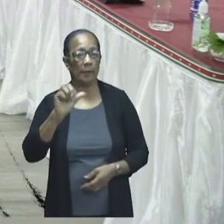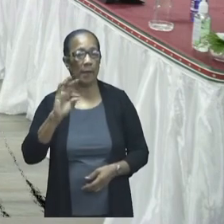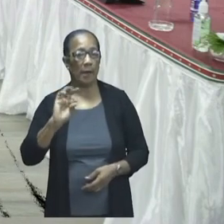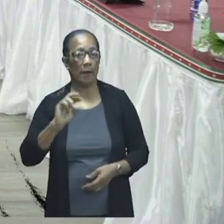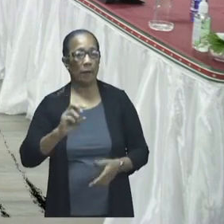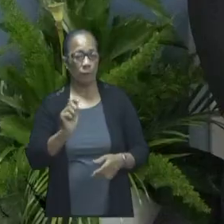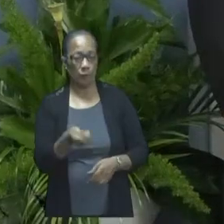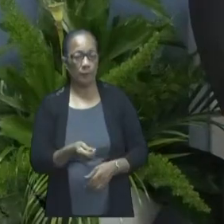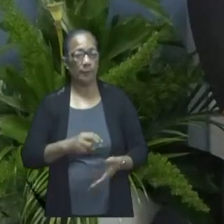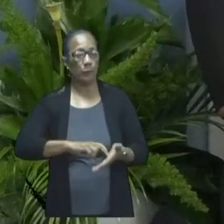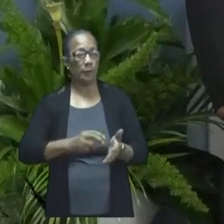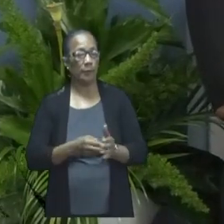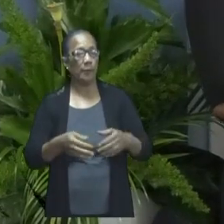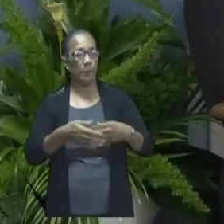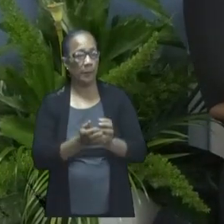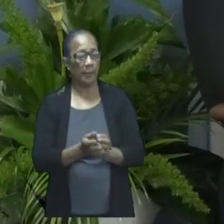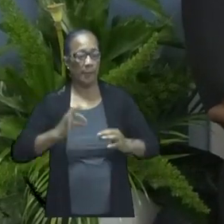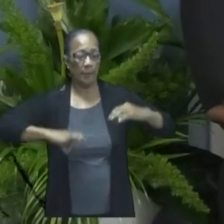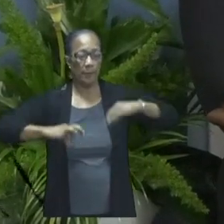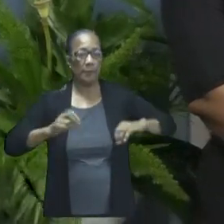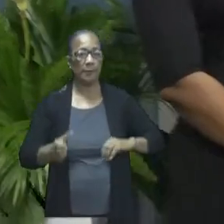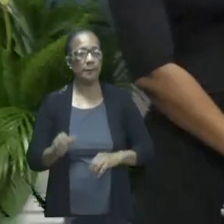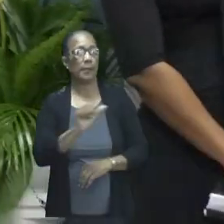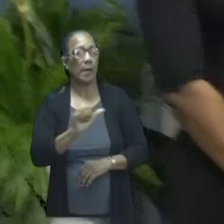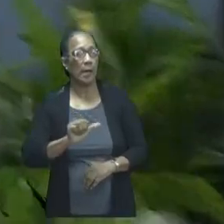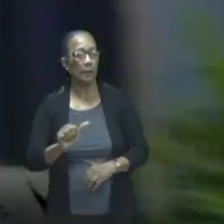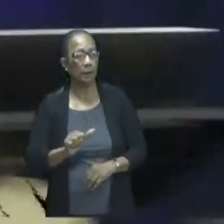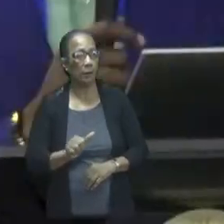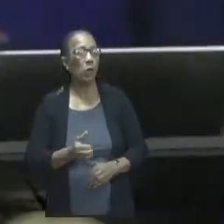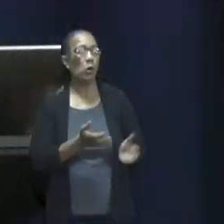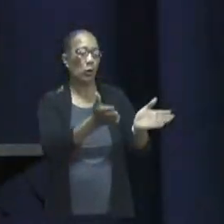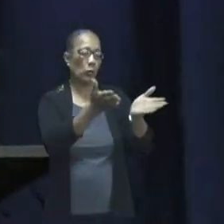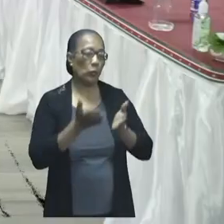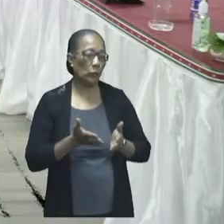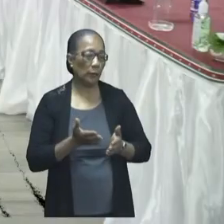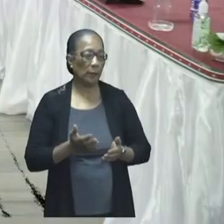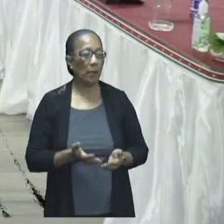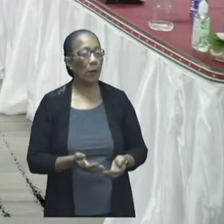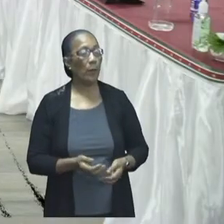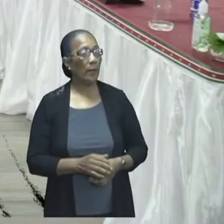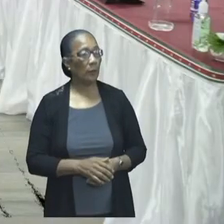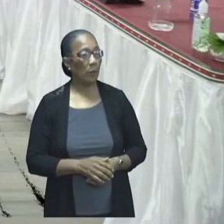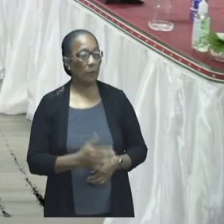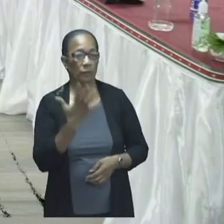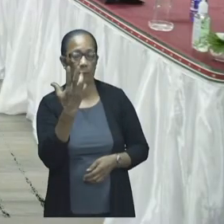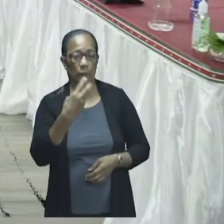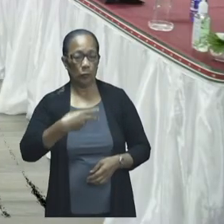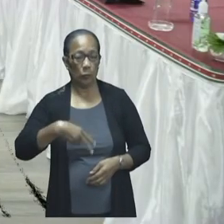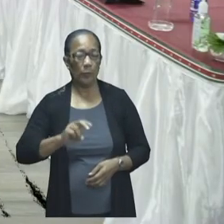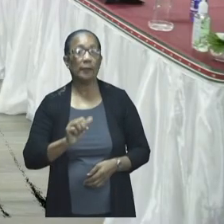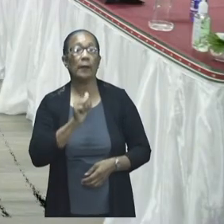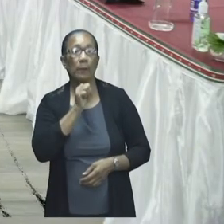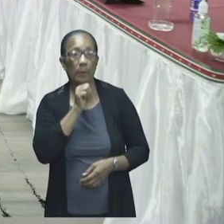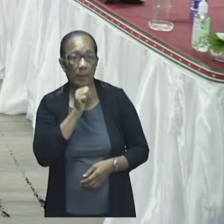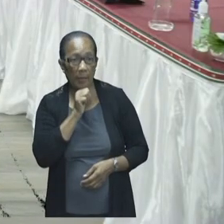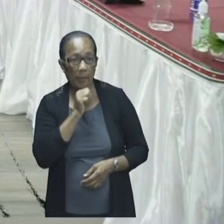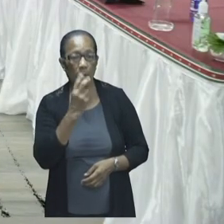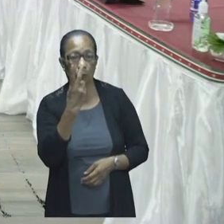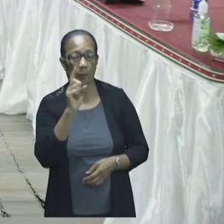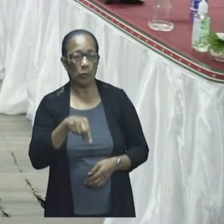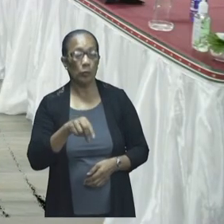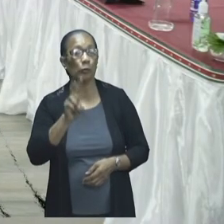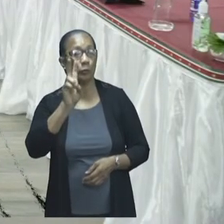ministers andere genodigden welkom 25 may 2020 resulteerde in de samenstelling